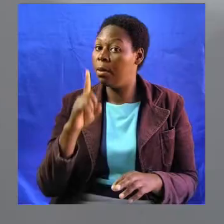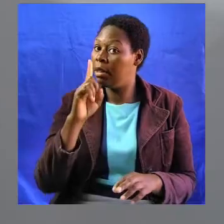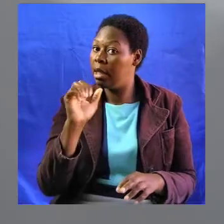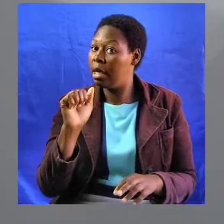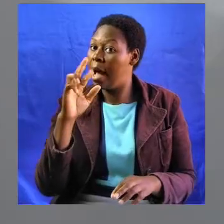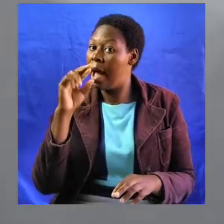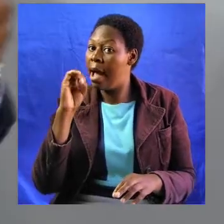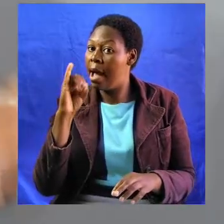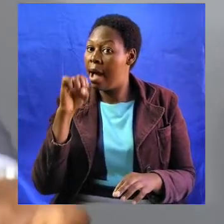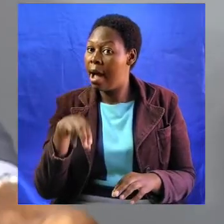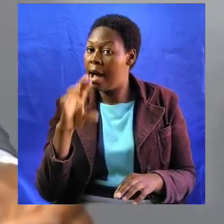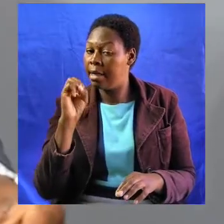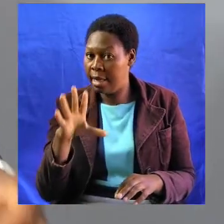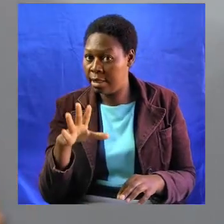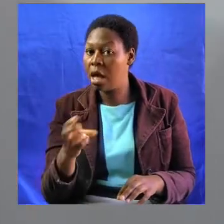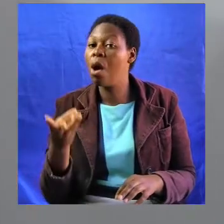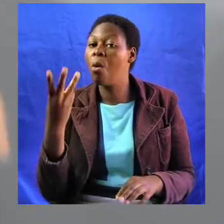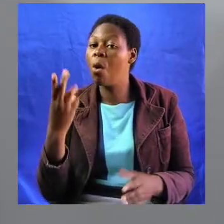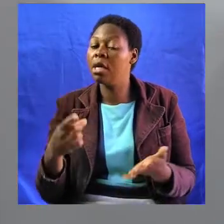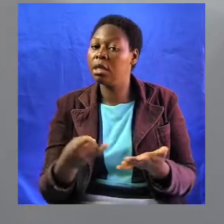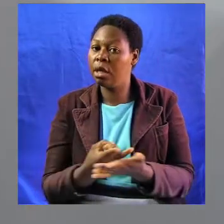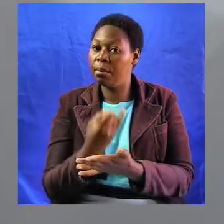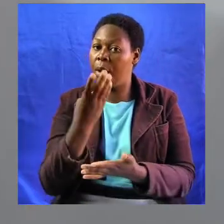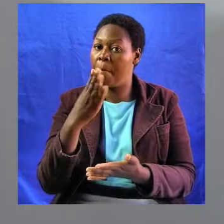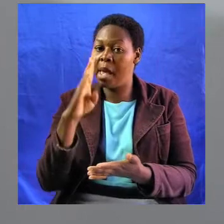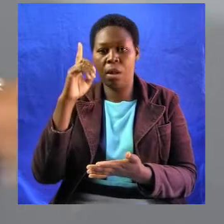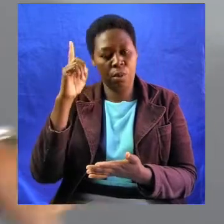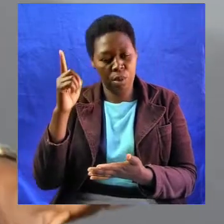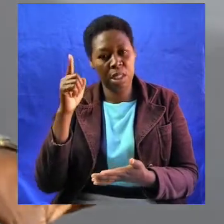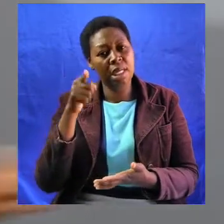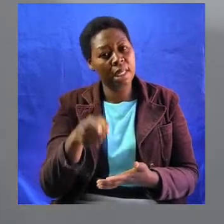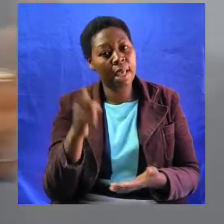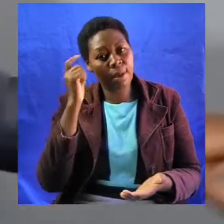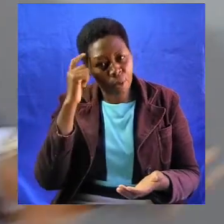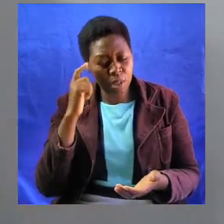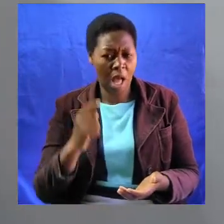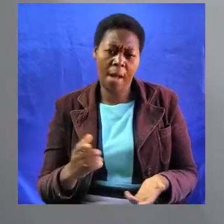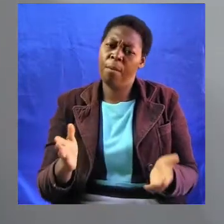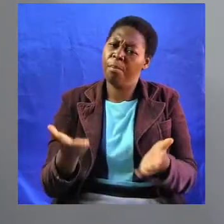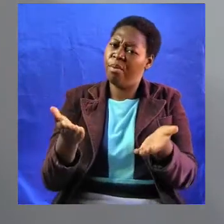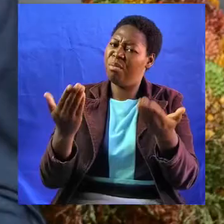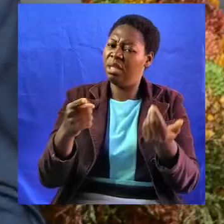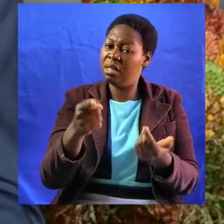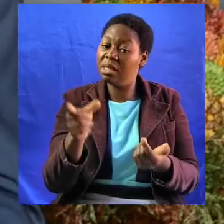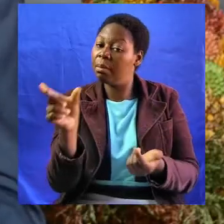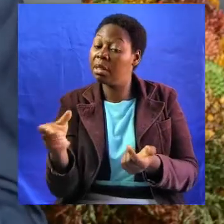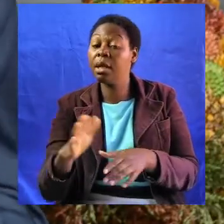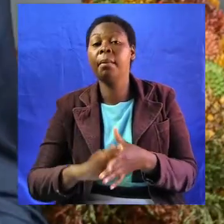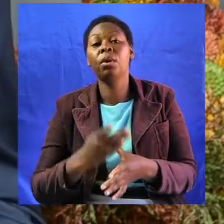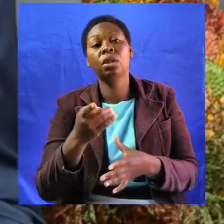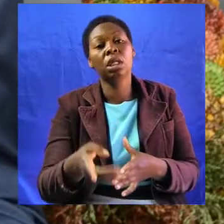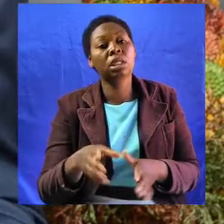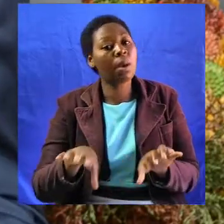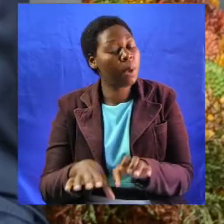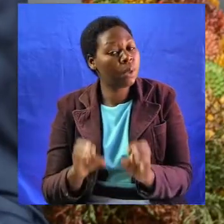kuti ningi ndiye anoda kupromotwa nekuti aona kashandiro kakanaka. Kakuita ikako kanofadza Mwari pastor.